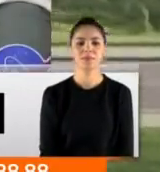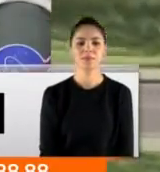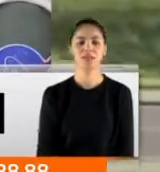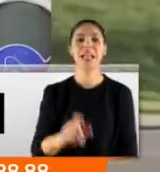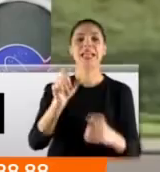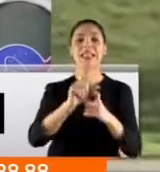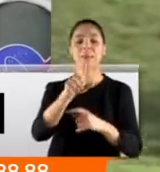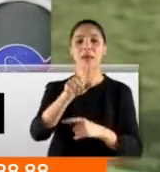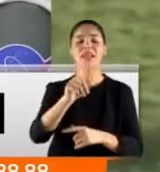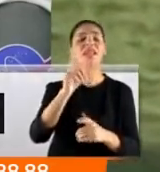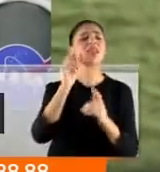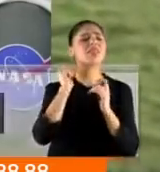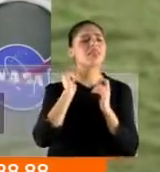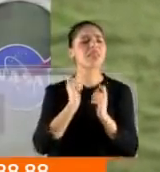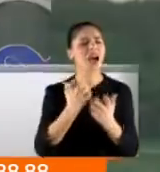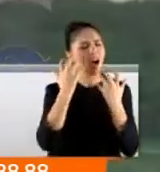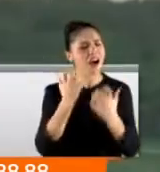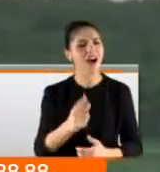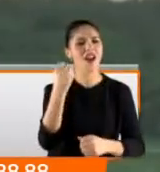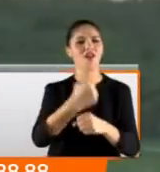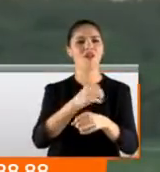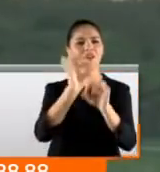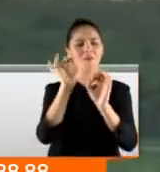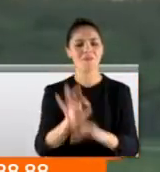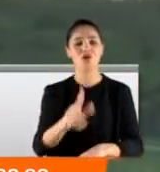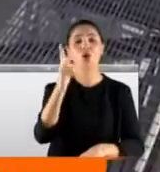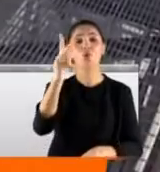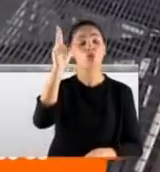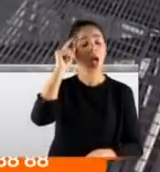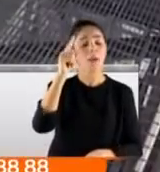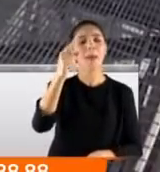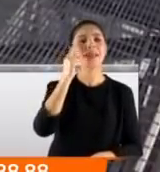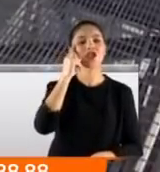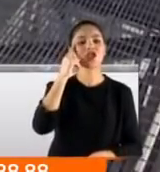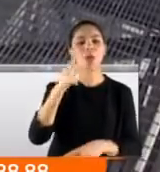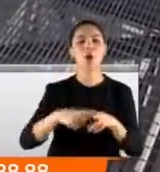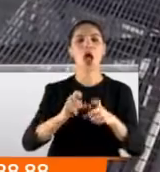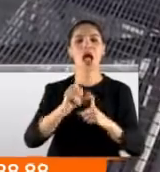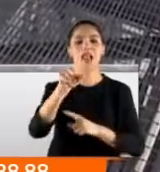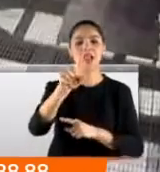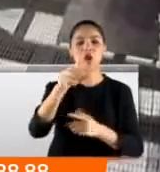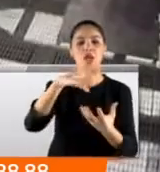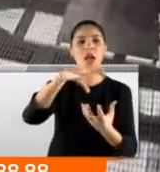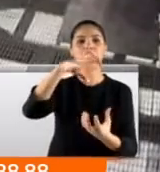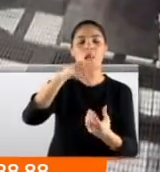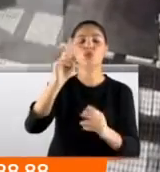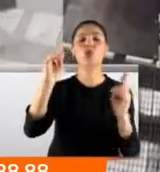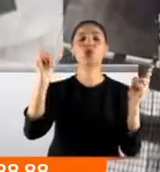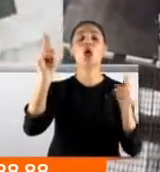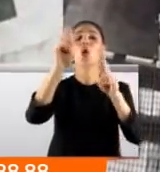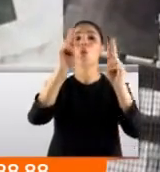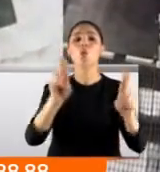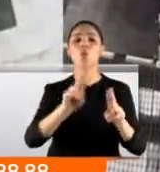SpaceX'i bu kez daha zorlu bir görev bekliyordu. Çünkü 3 Amerikalı ve 1 Japon astronot Crew Dragon kapsülüyle Uluslararası